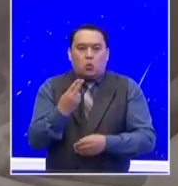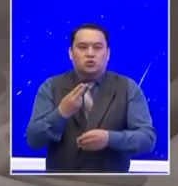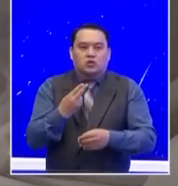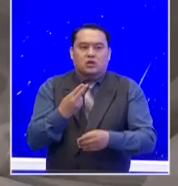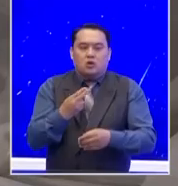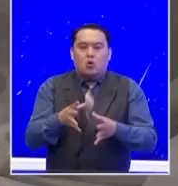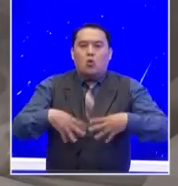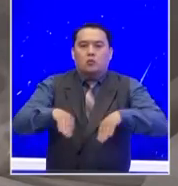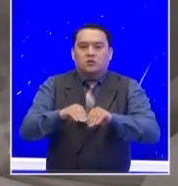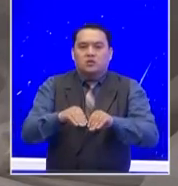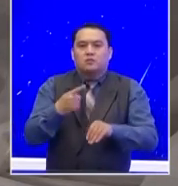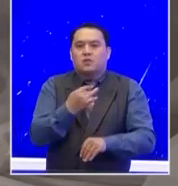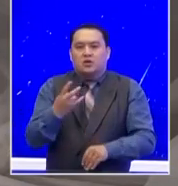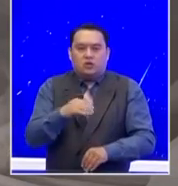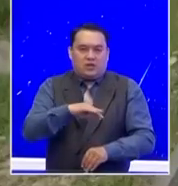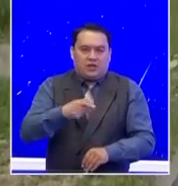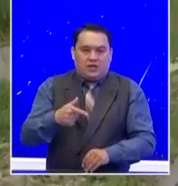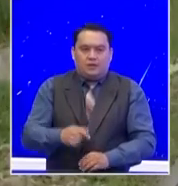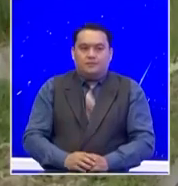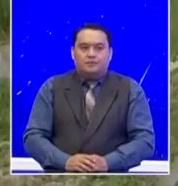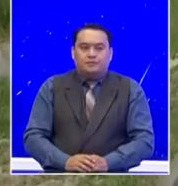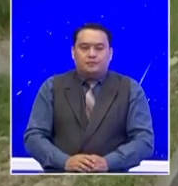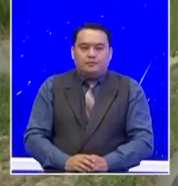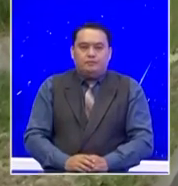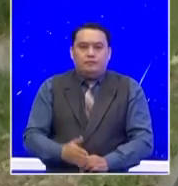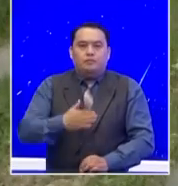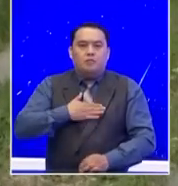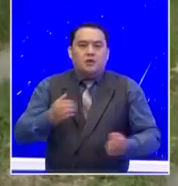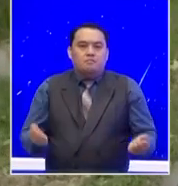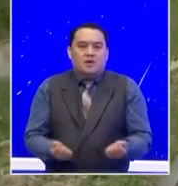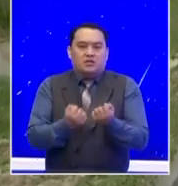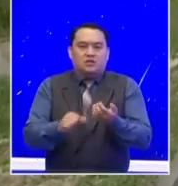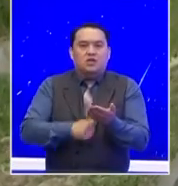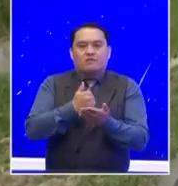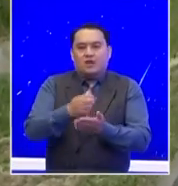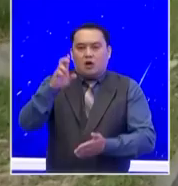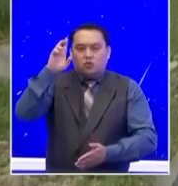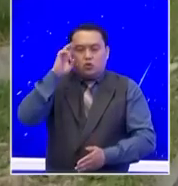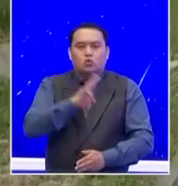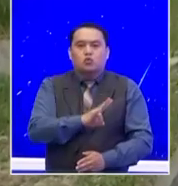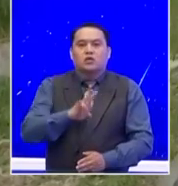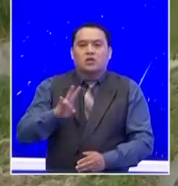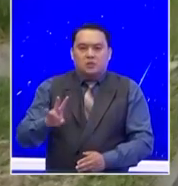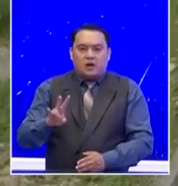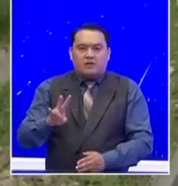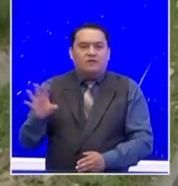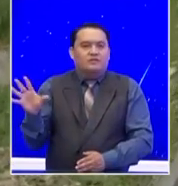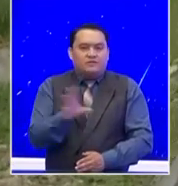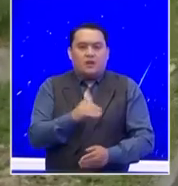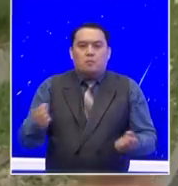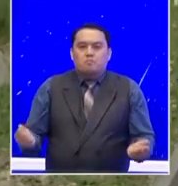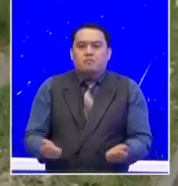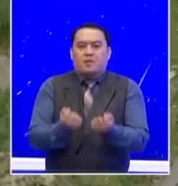уязвимых на общую сумму 1,5 миллиона тенге. Мы поддержали инициативу Елбасы Нурсултана Абишевича всячески